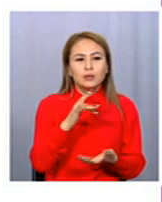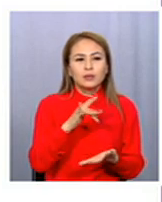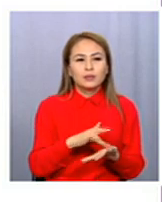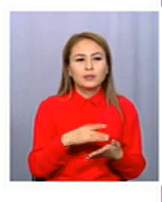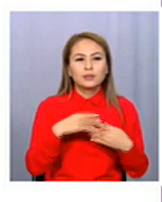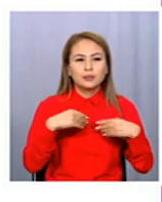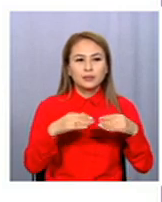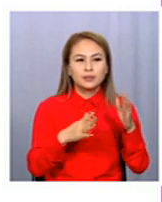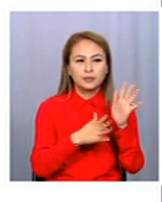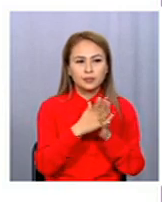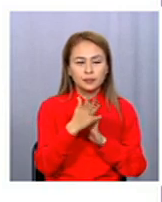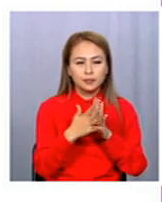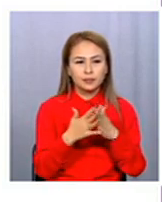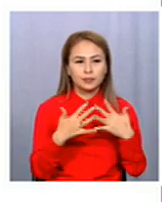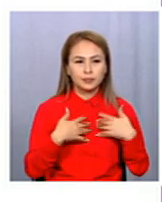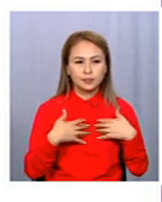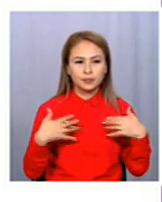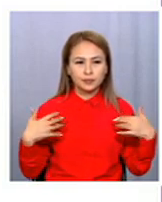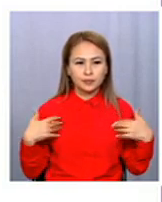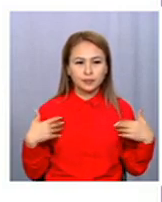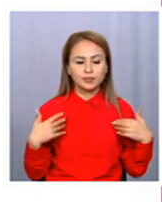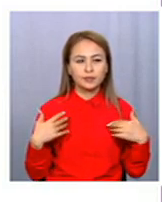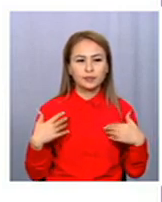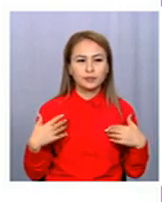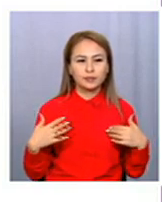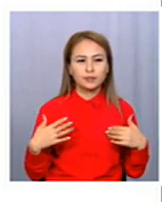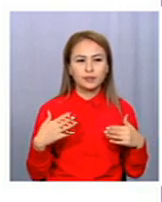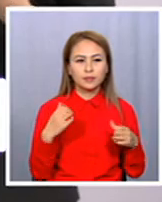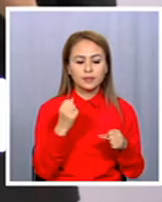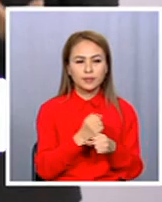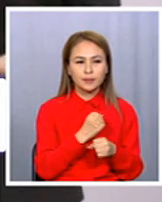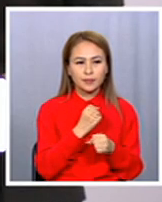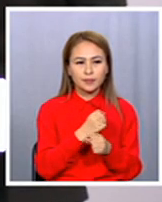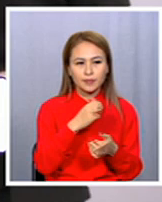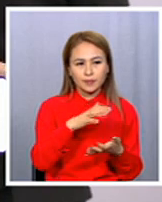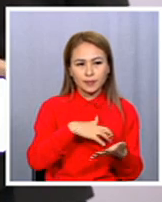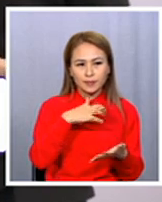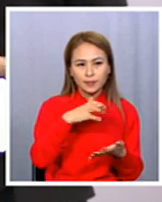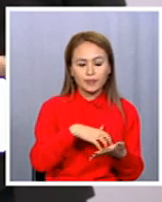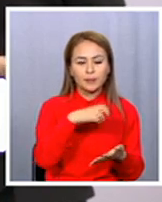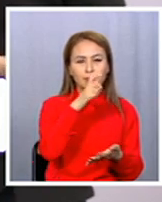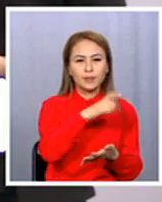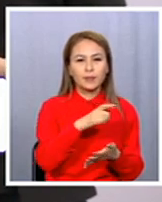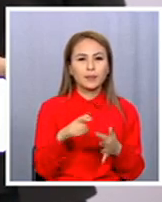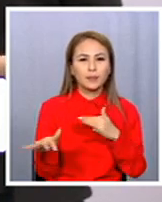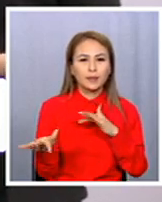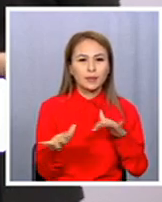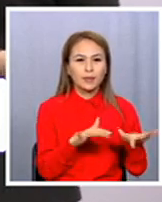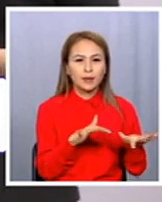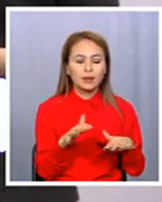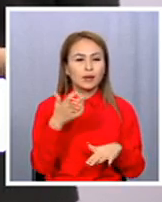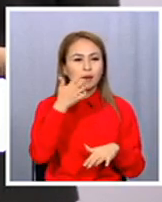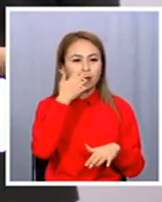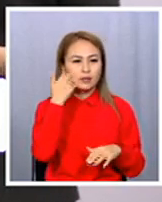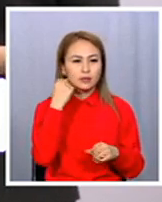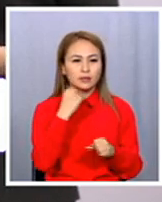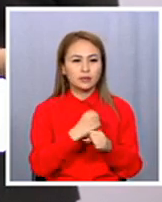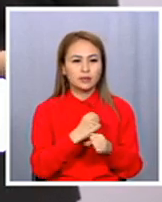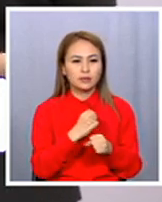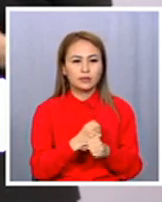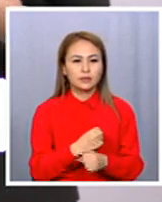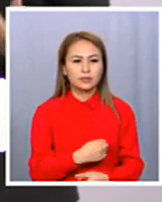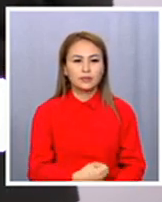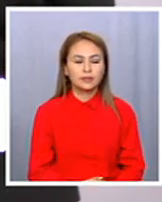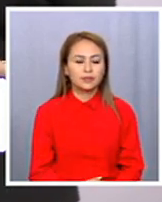өсімдіктерді, жануарларды өсіру, баптау, яғни адамның іс-әрекеті арқылы жасалатын жүйе.